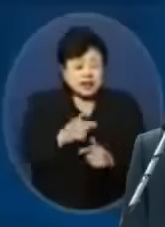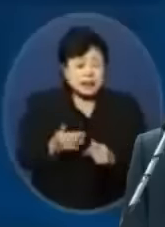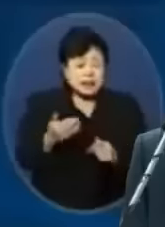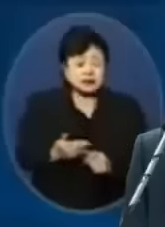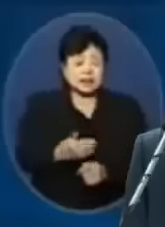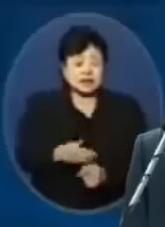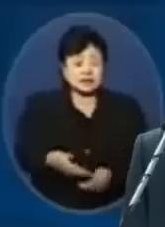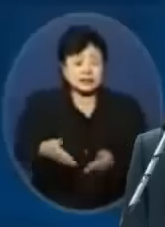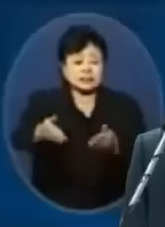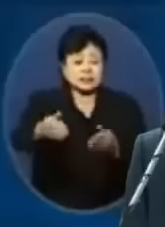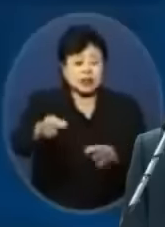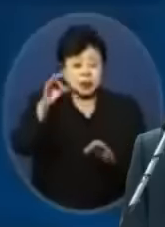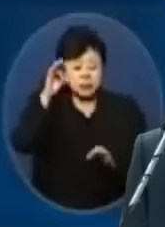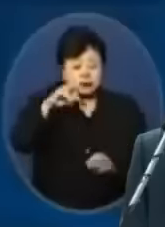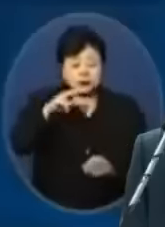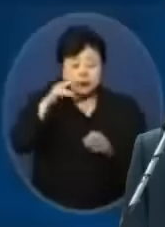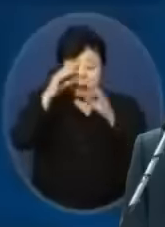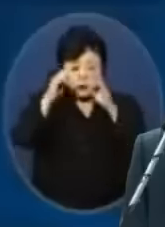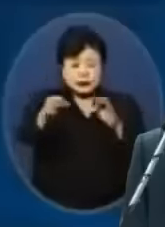손을 대어야